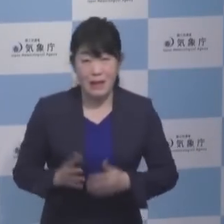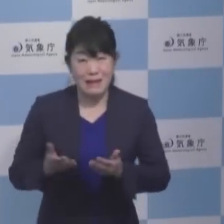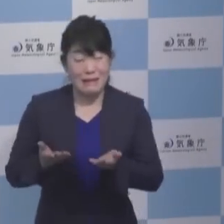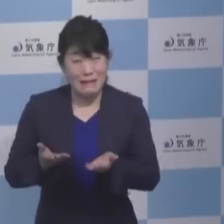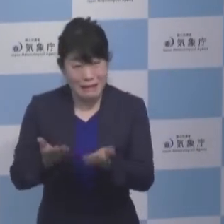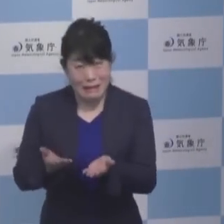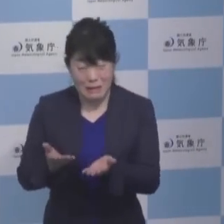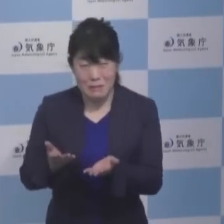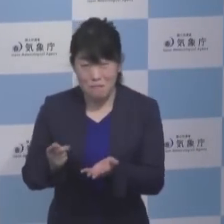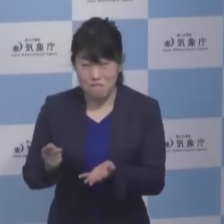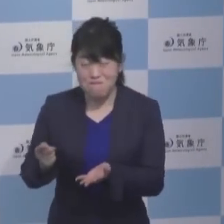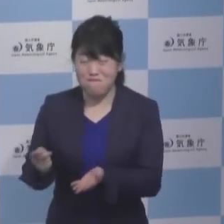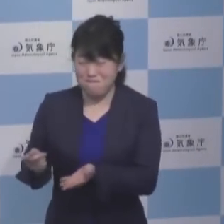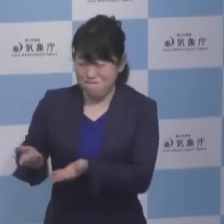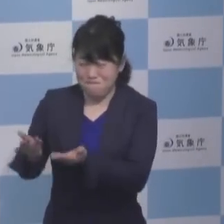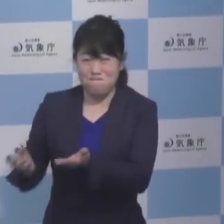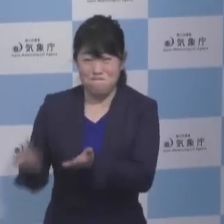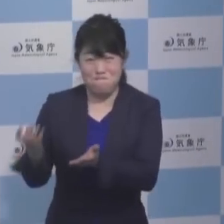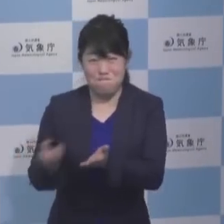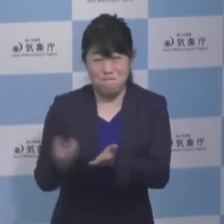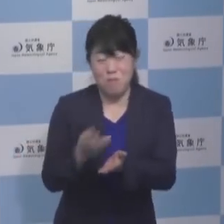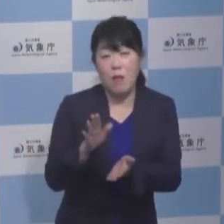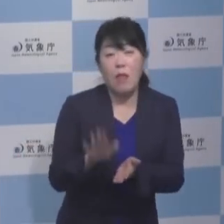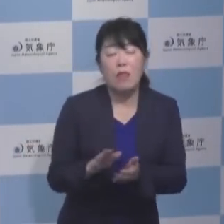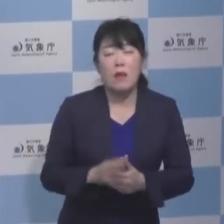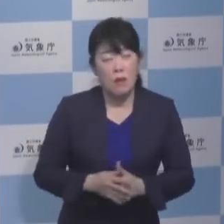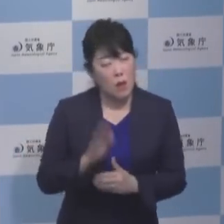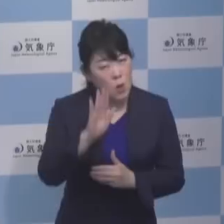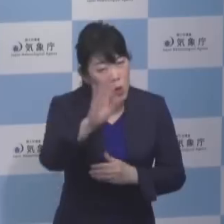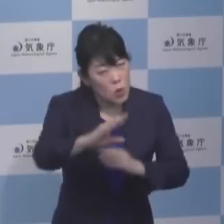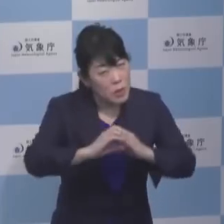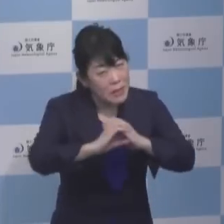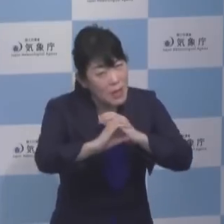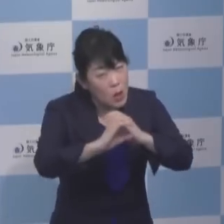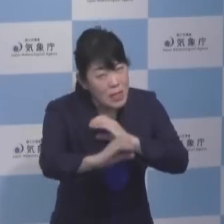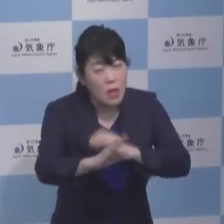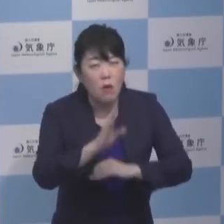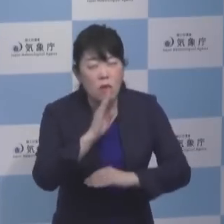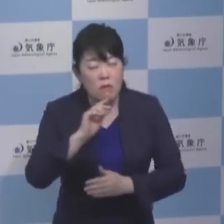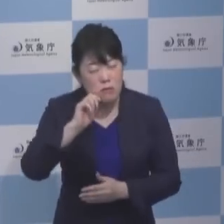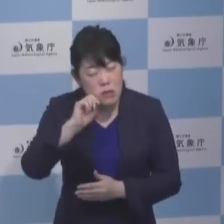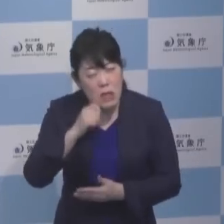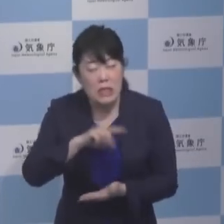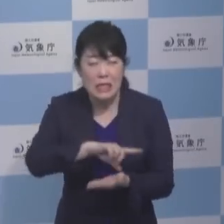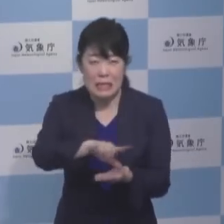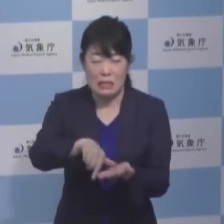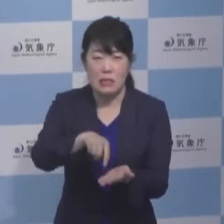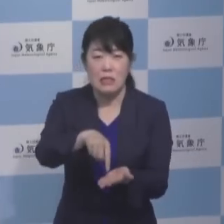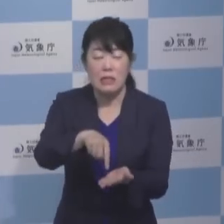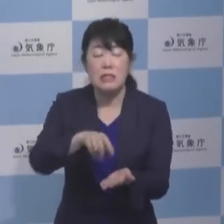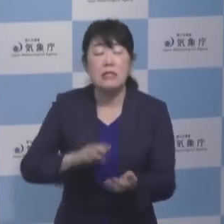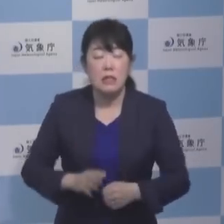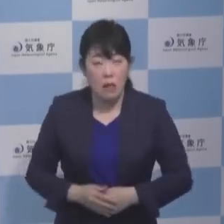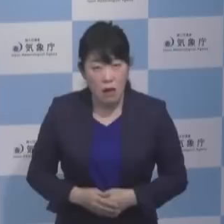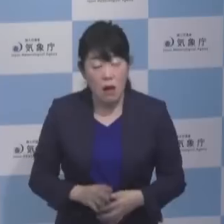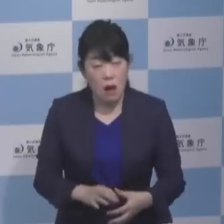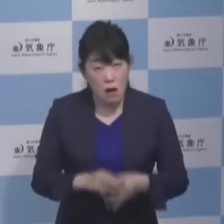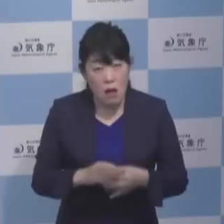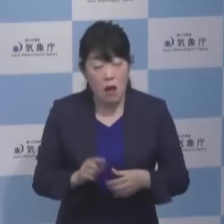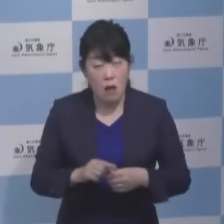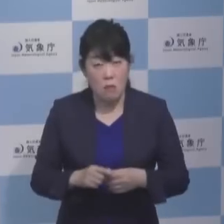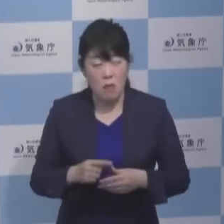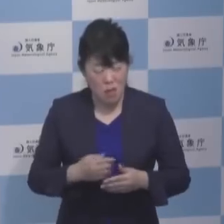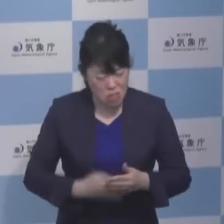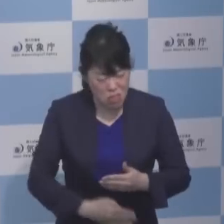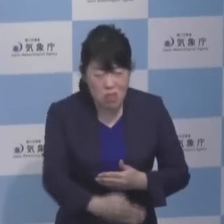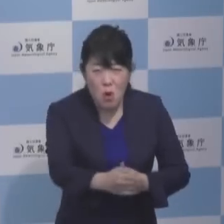続いていて、今後の見通しというのが難しい地域です。 ですので、まあ、当面まだ活動